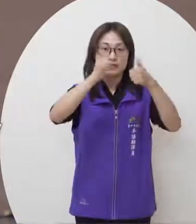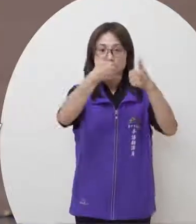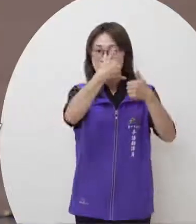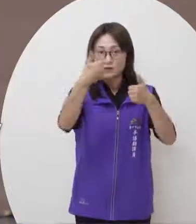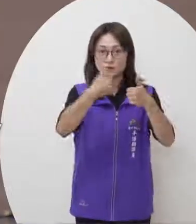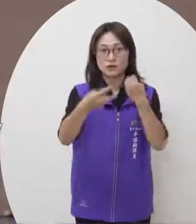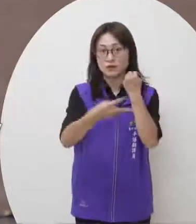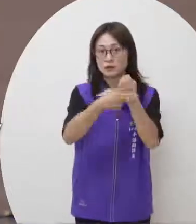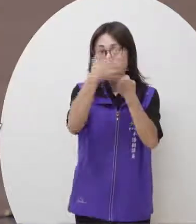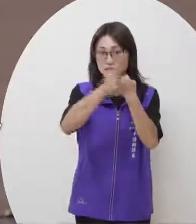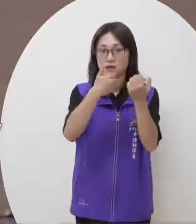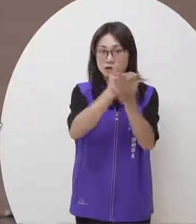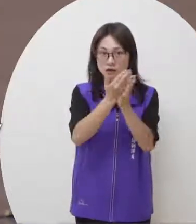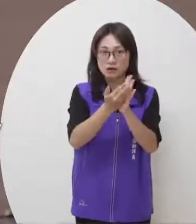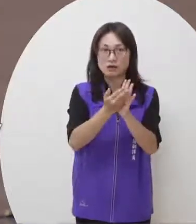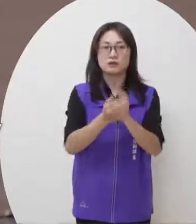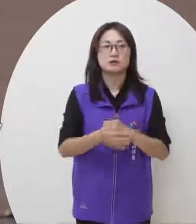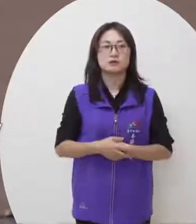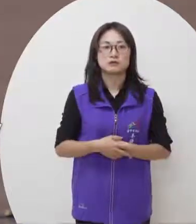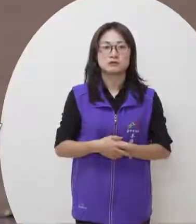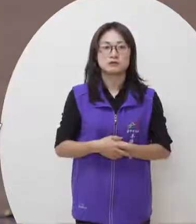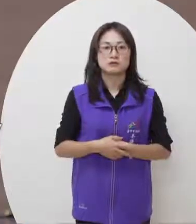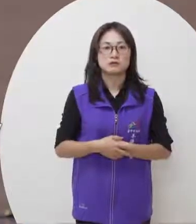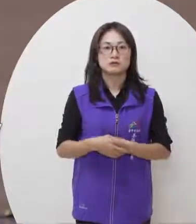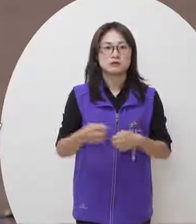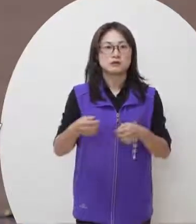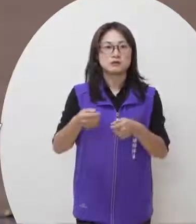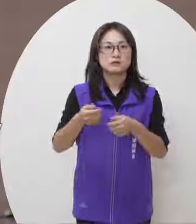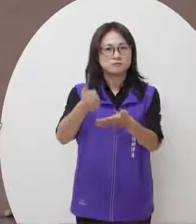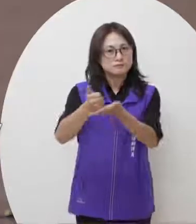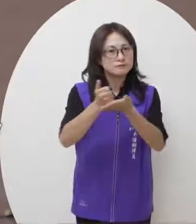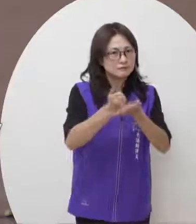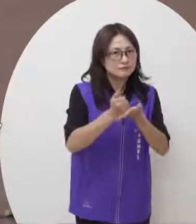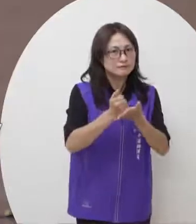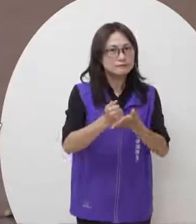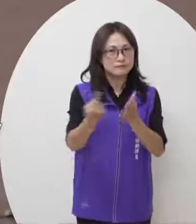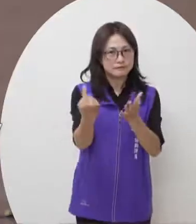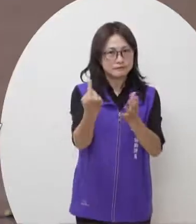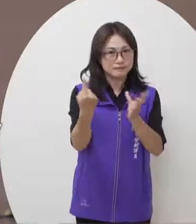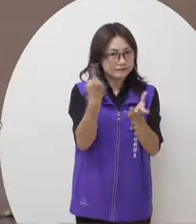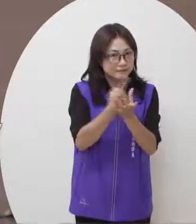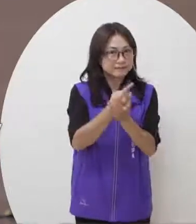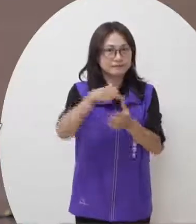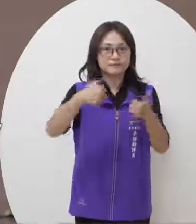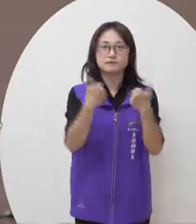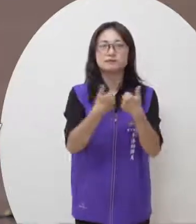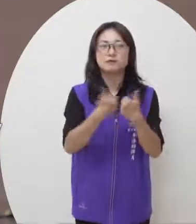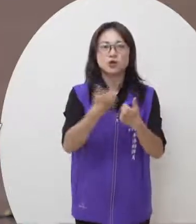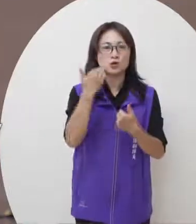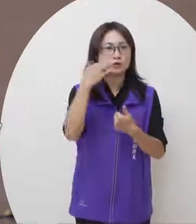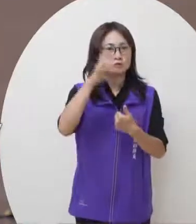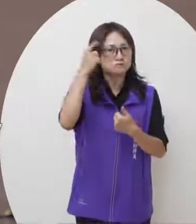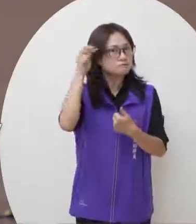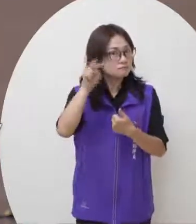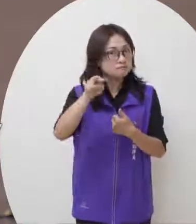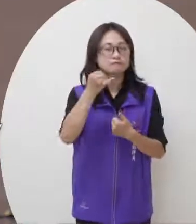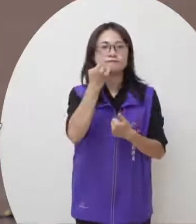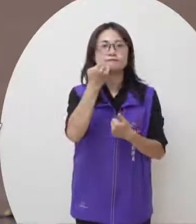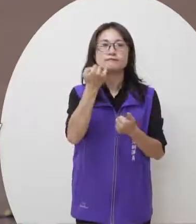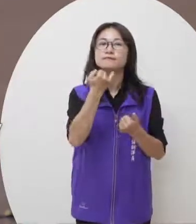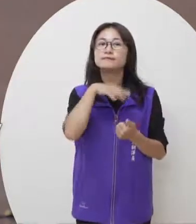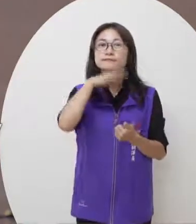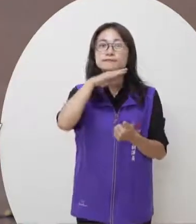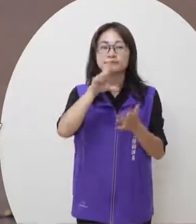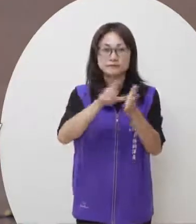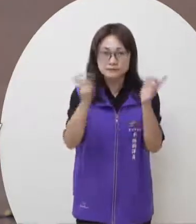长或者重要负责人，应邀有来参加的呢有什么重要意见，也跟待会在我们的临时提案那个阶